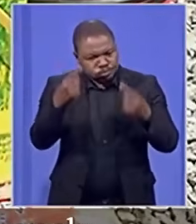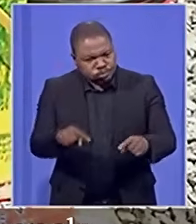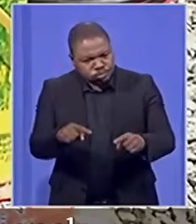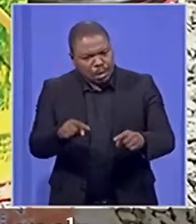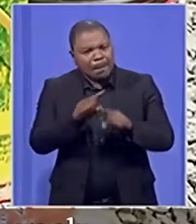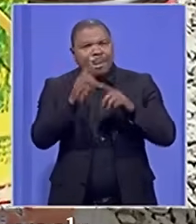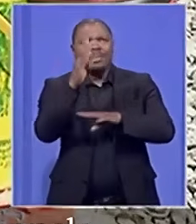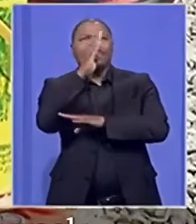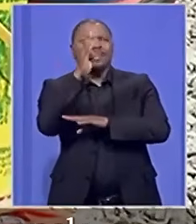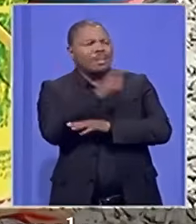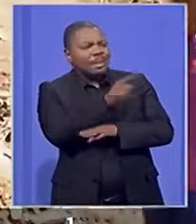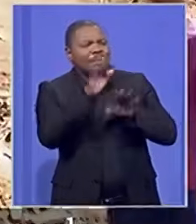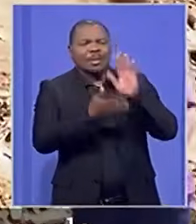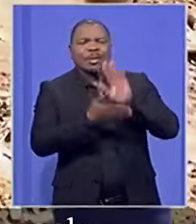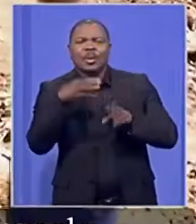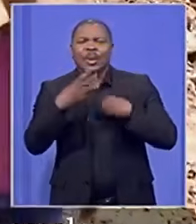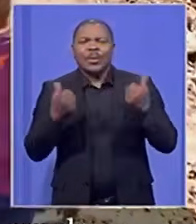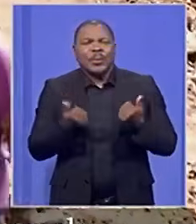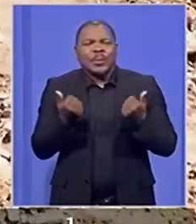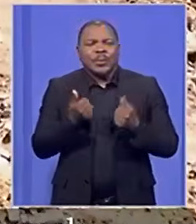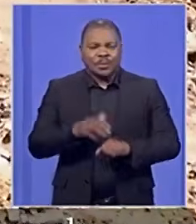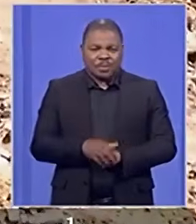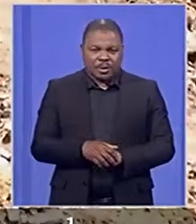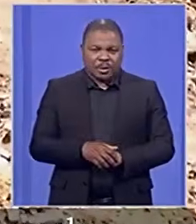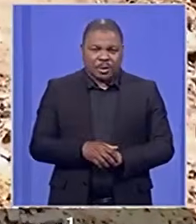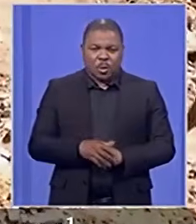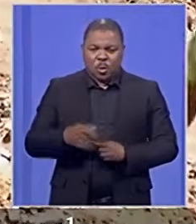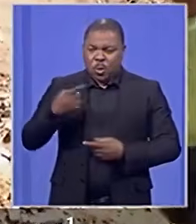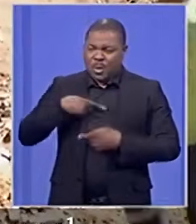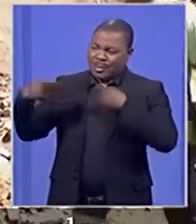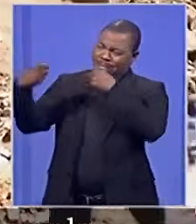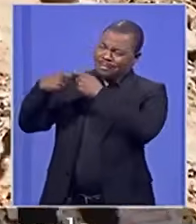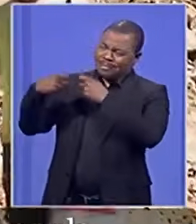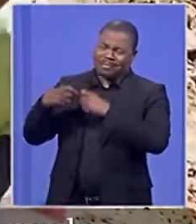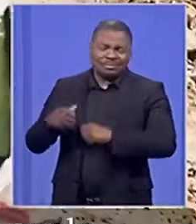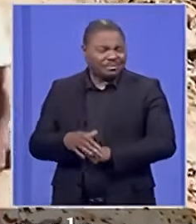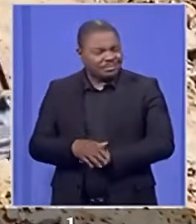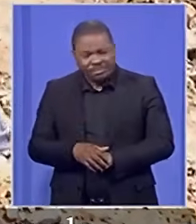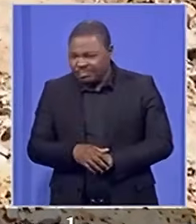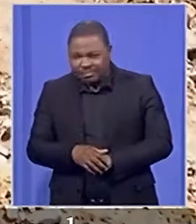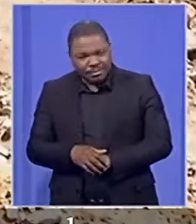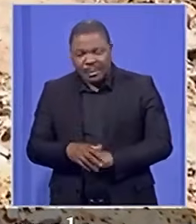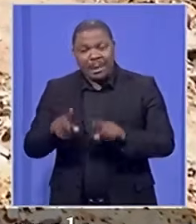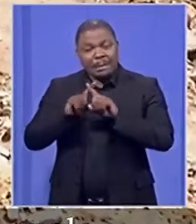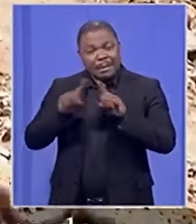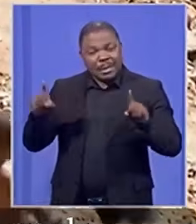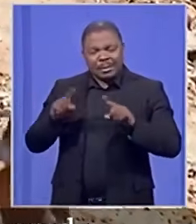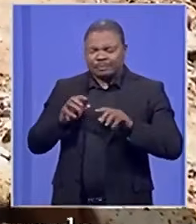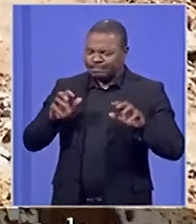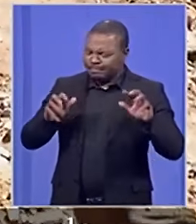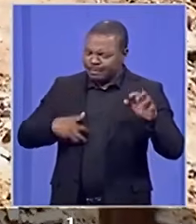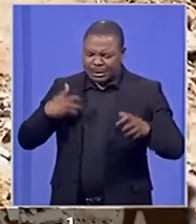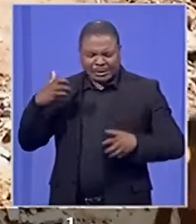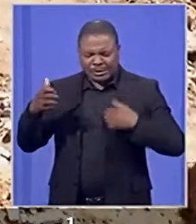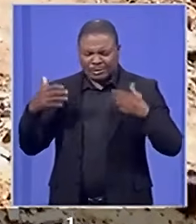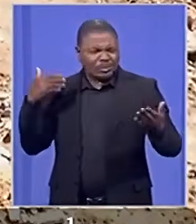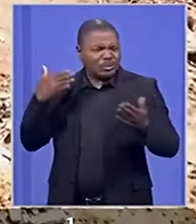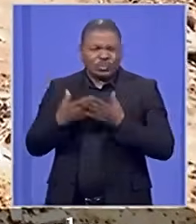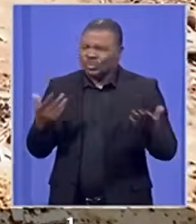ile mesebetsing. It's not like we're fighting with anyone, but we've been frustrated,